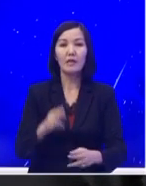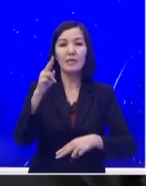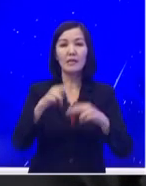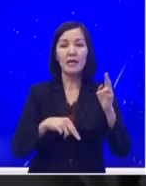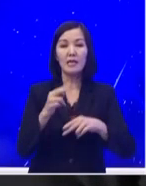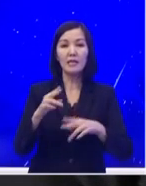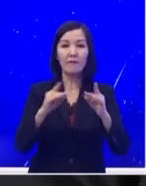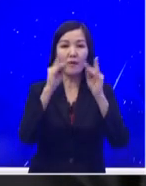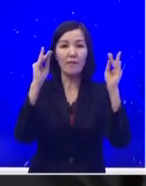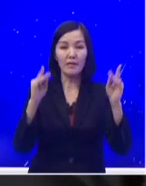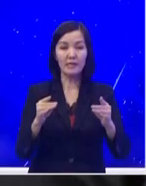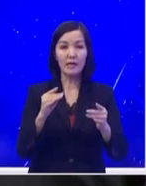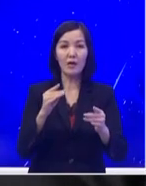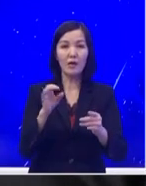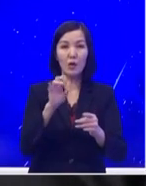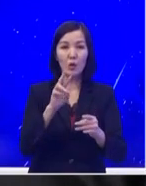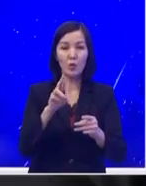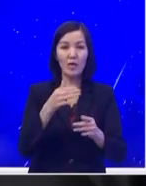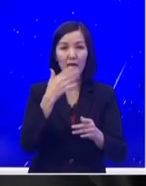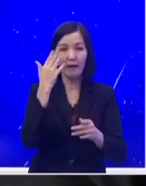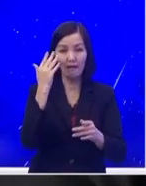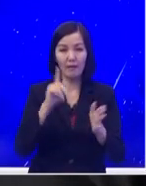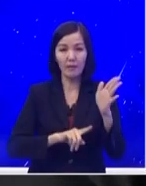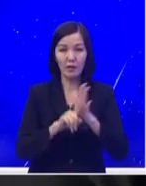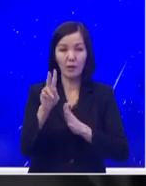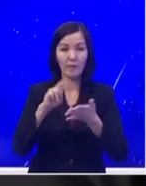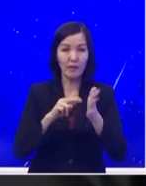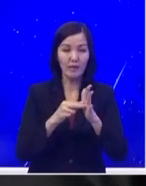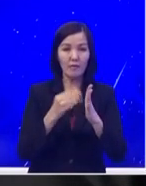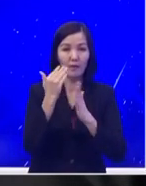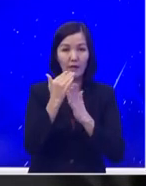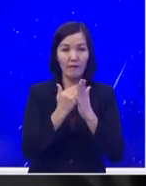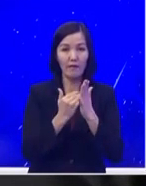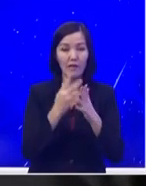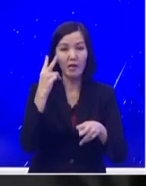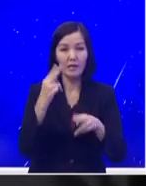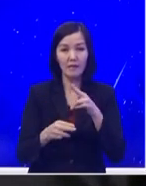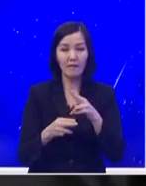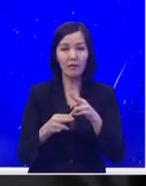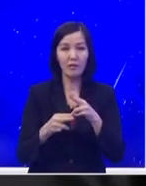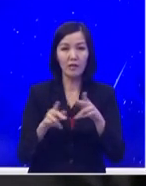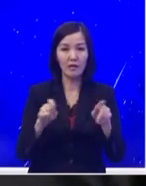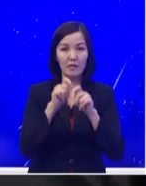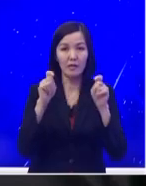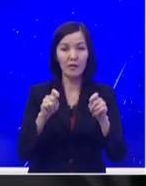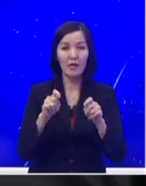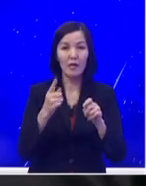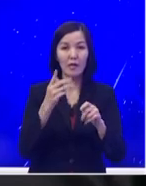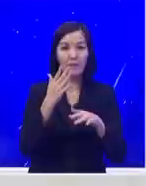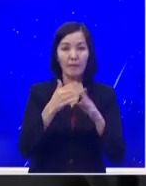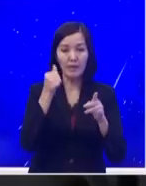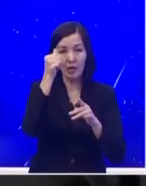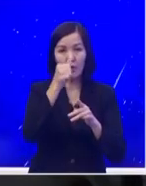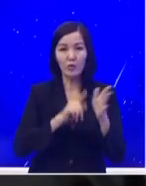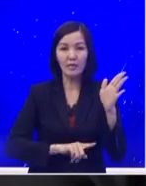Строительство моста начнется примерно в июне этого года. Согласно запланированному графику, намерены завершить реализацию проекта через полтора года